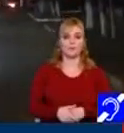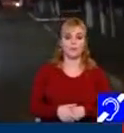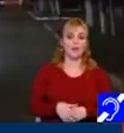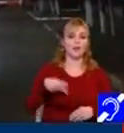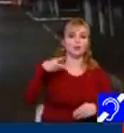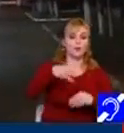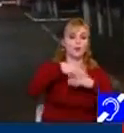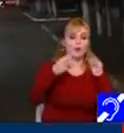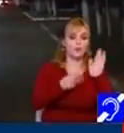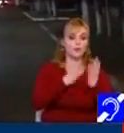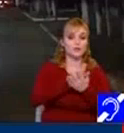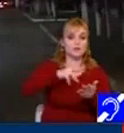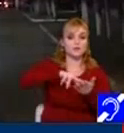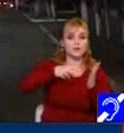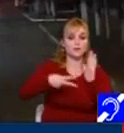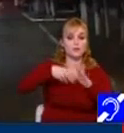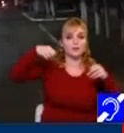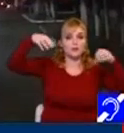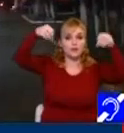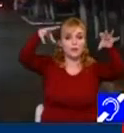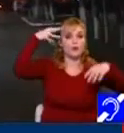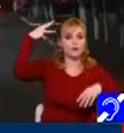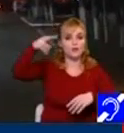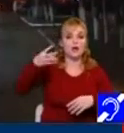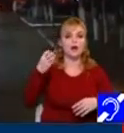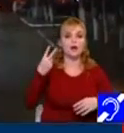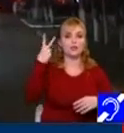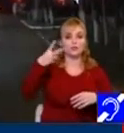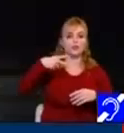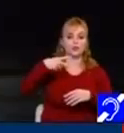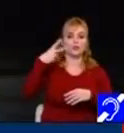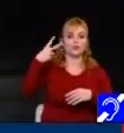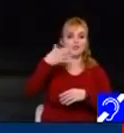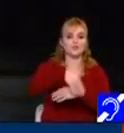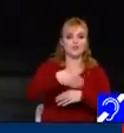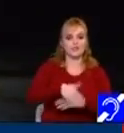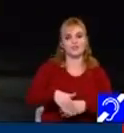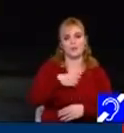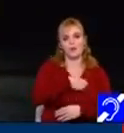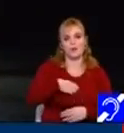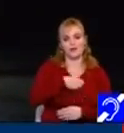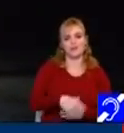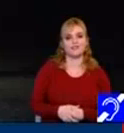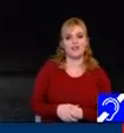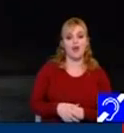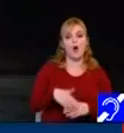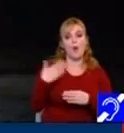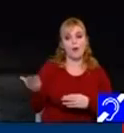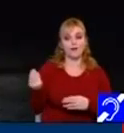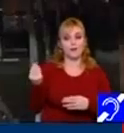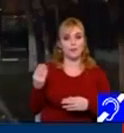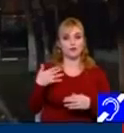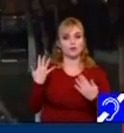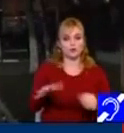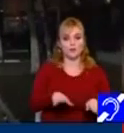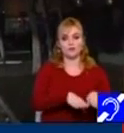Pentru 2018 este planificată iluminarea modernă a încă 2 străzi importante din Cahul, Ștefan cel Mare și Spirin. O parte din bani au fost